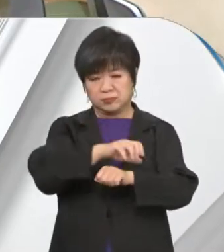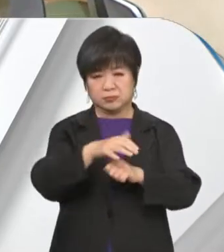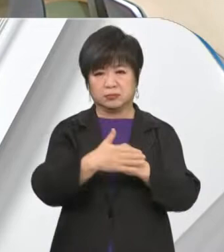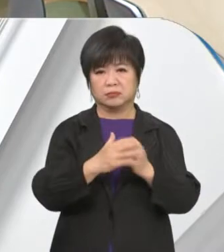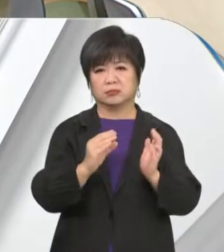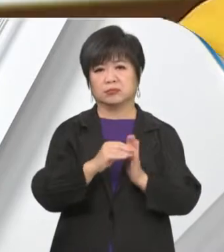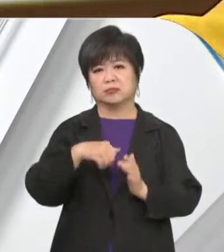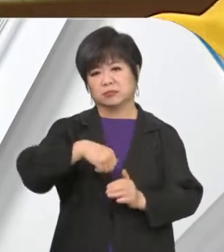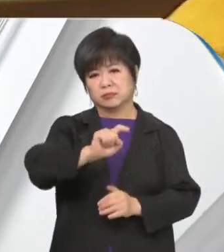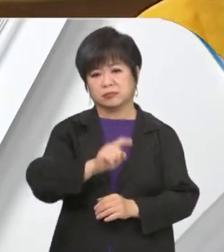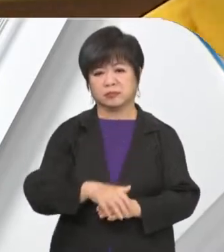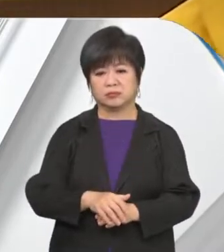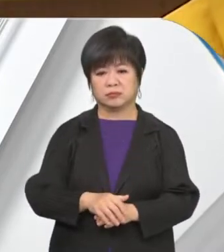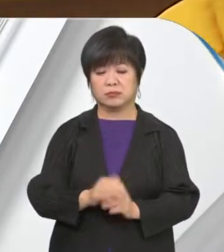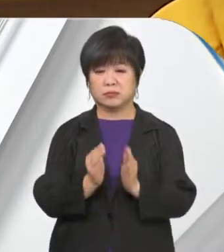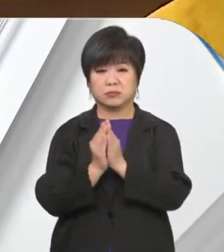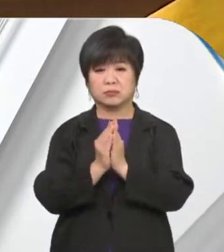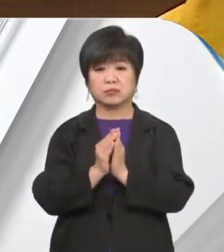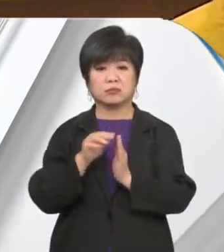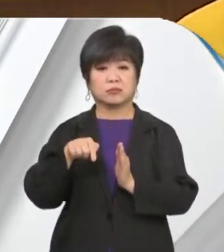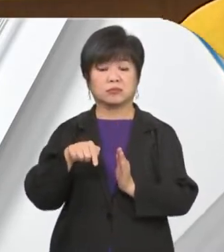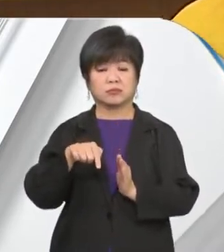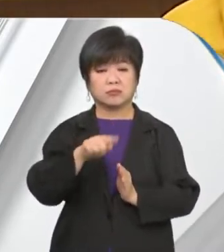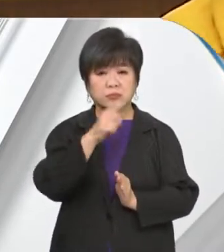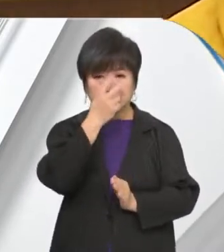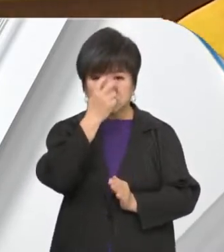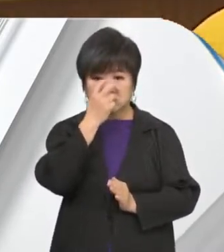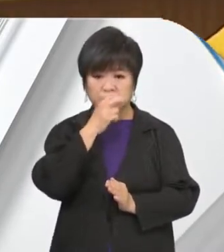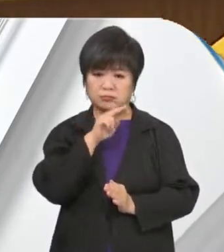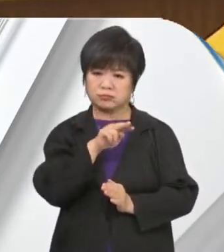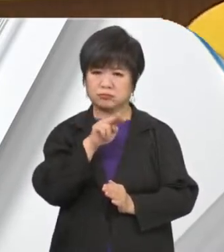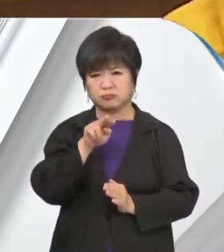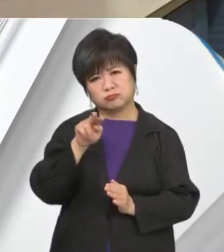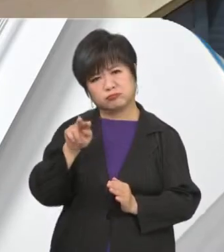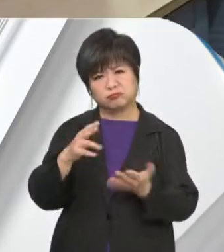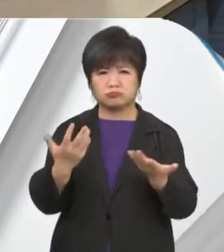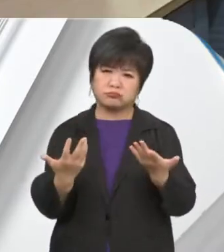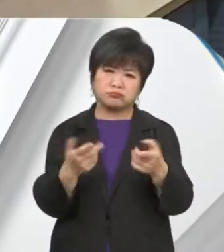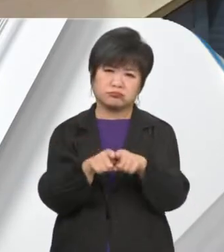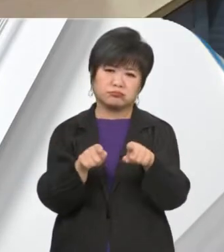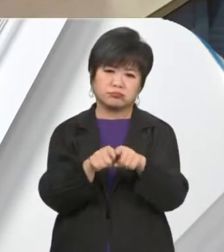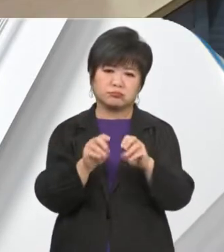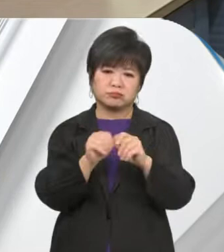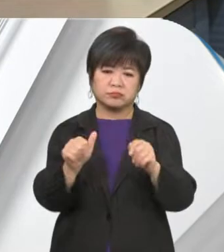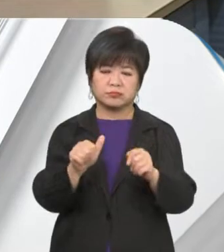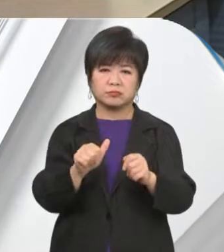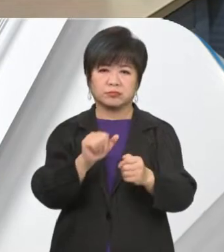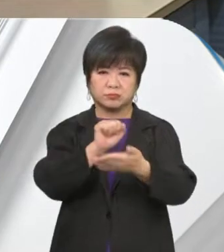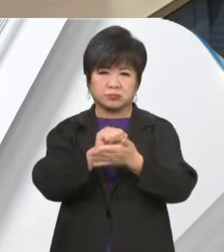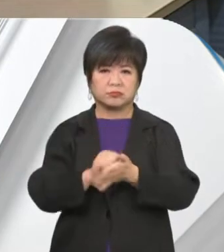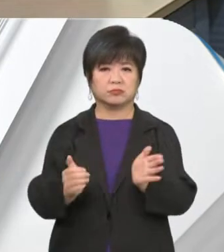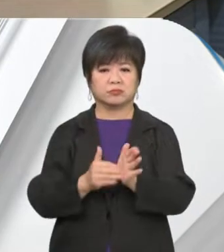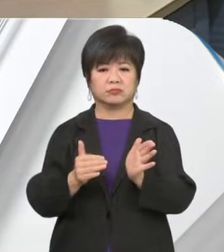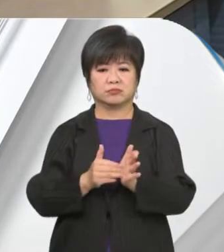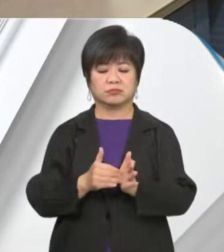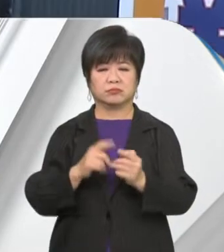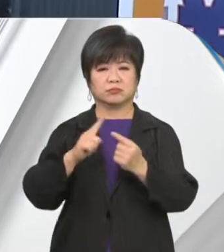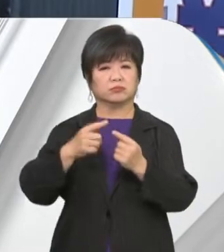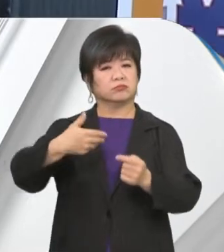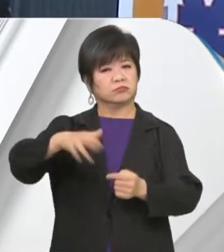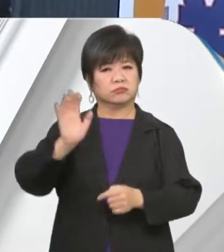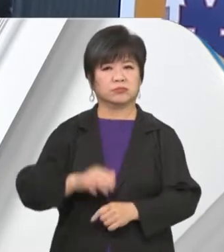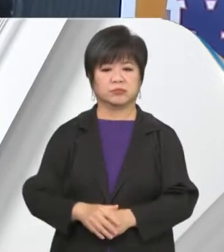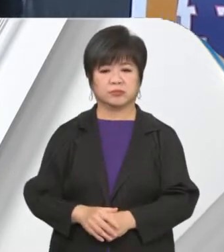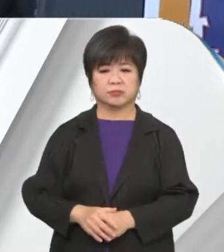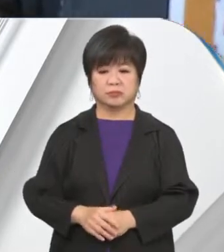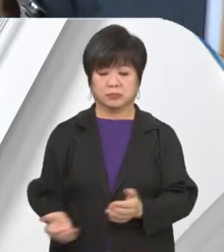不过土壤环保局去到现场稽查，沙工地下看起来无废弃物。加拿做稽查记录表都同现行犯标走，调